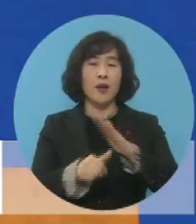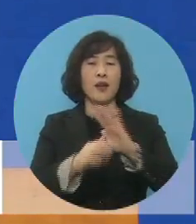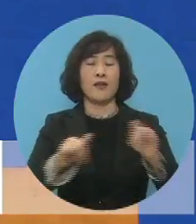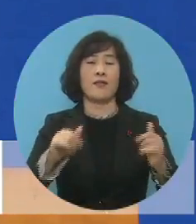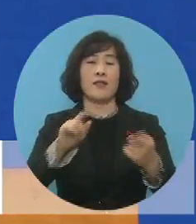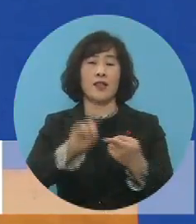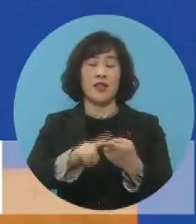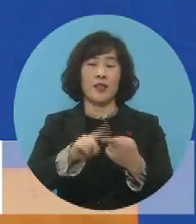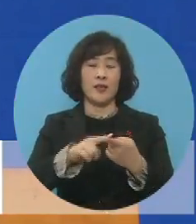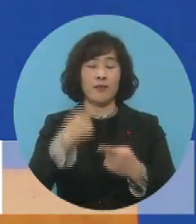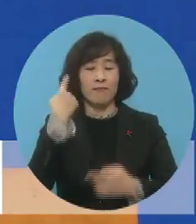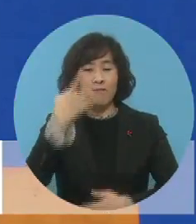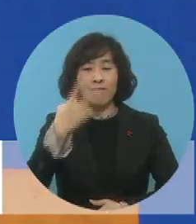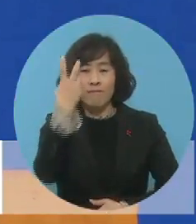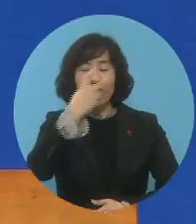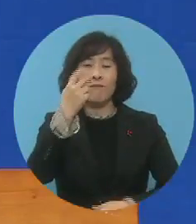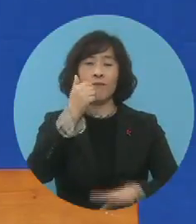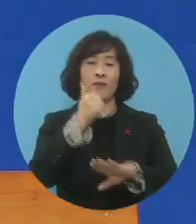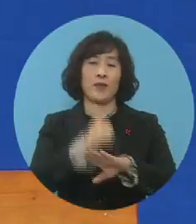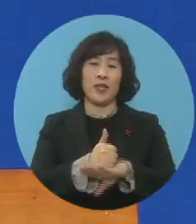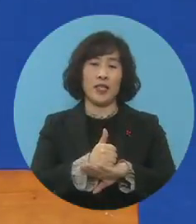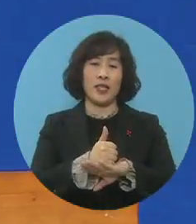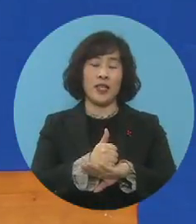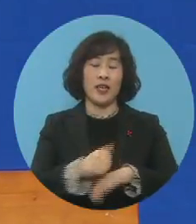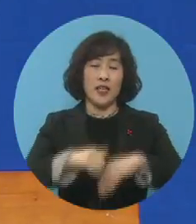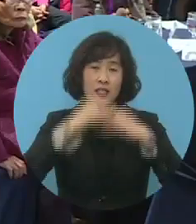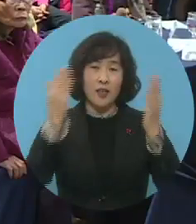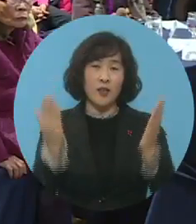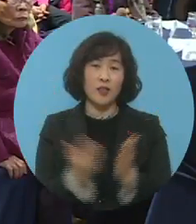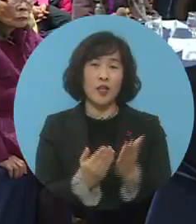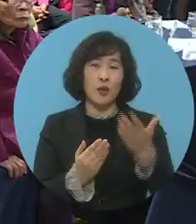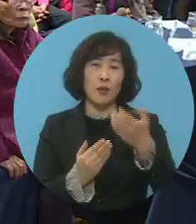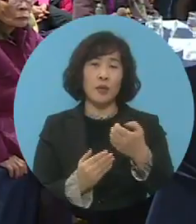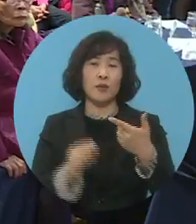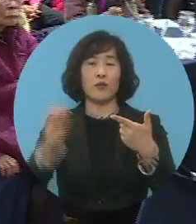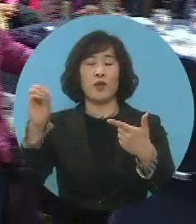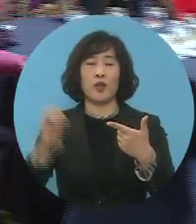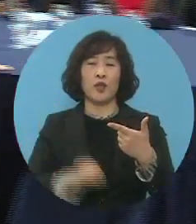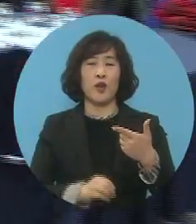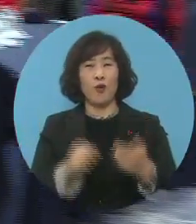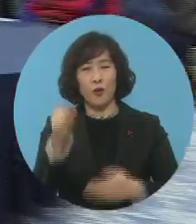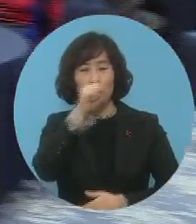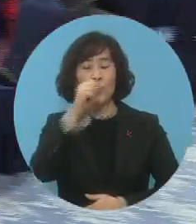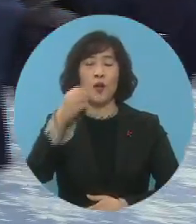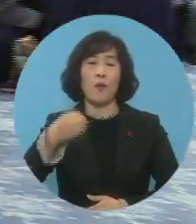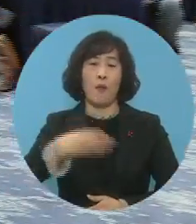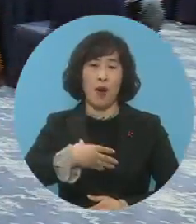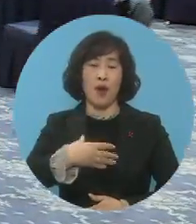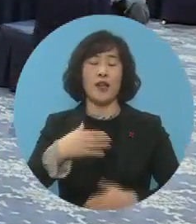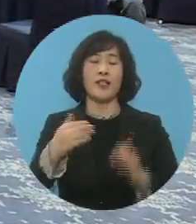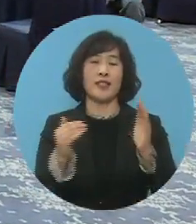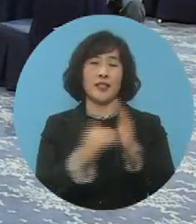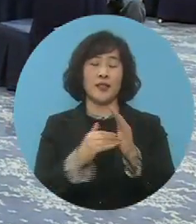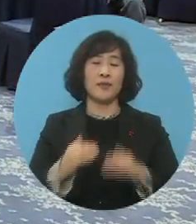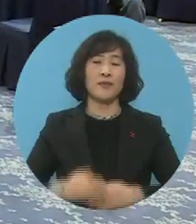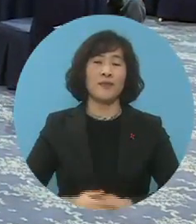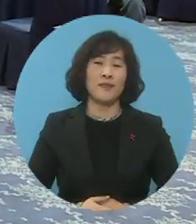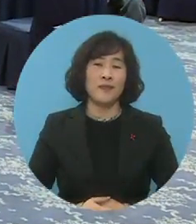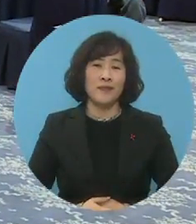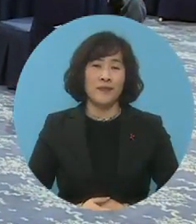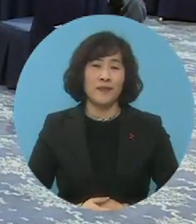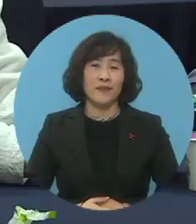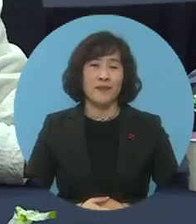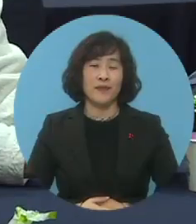마련됐습니다. 제1회 전라남도 마을 공동체 한마당이 19일 목포 호텔 현대에서 열렸습니다.